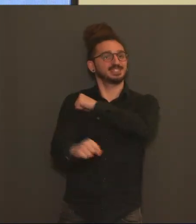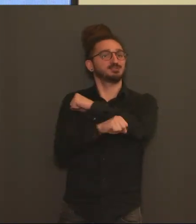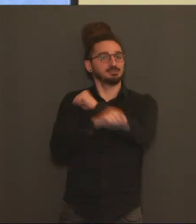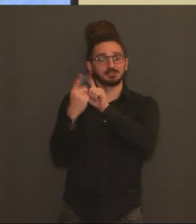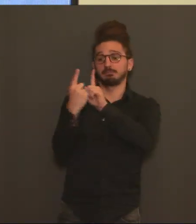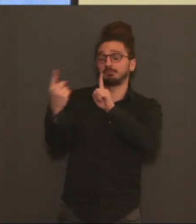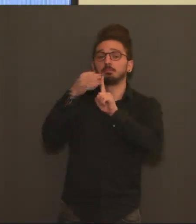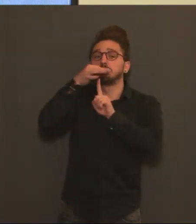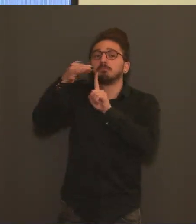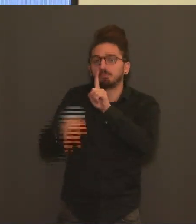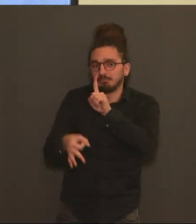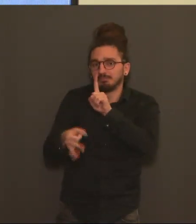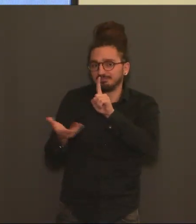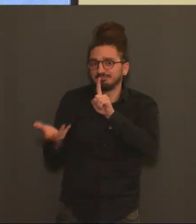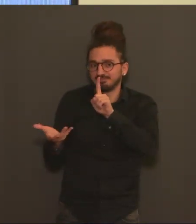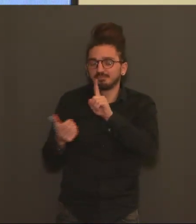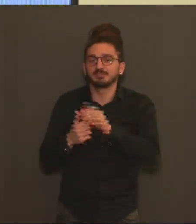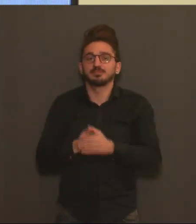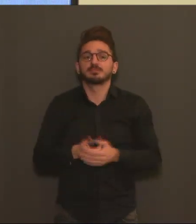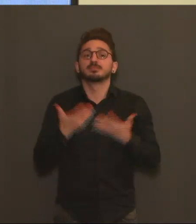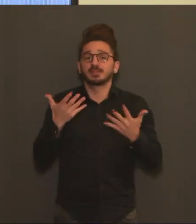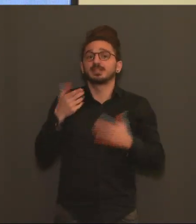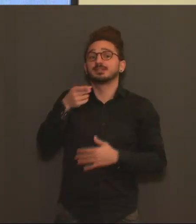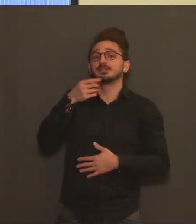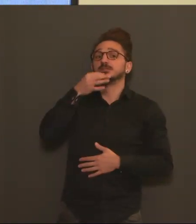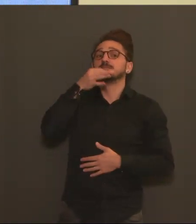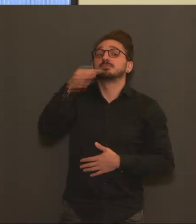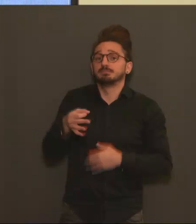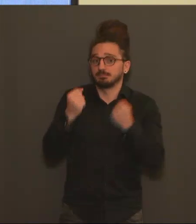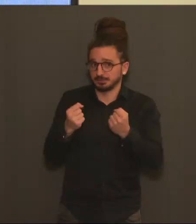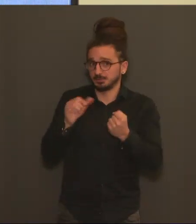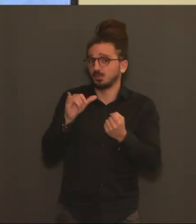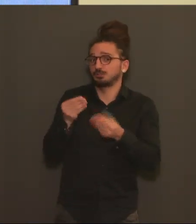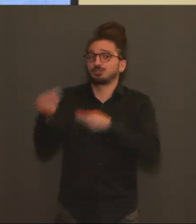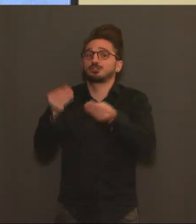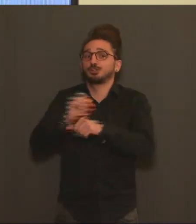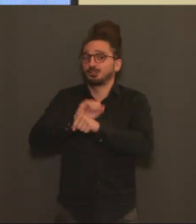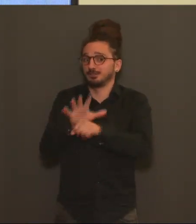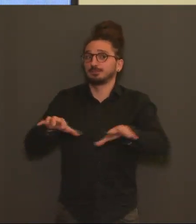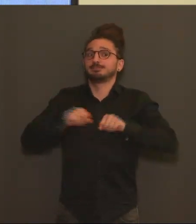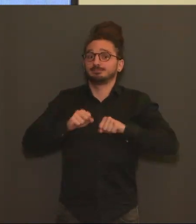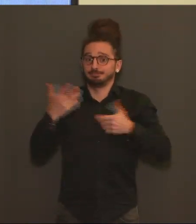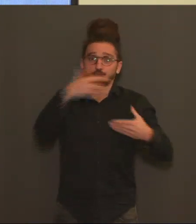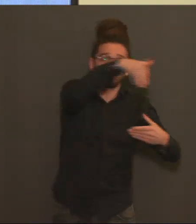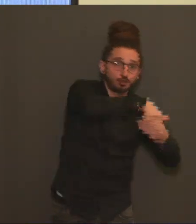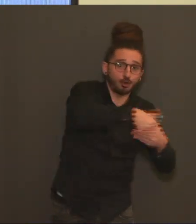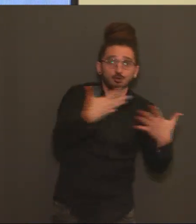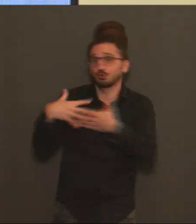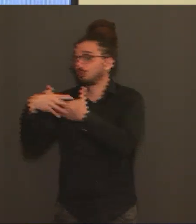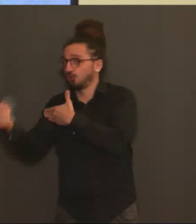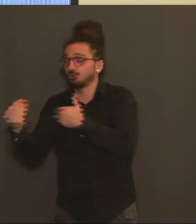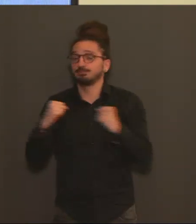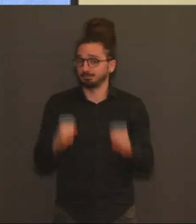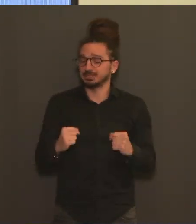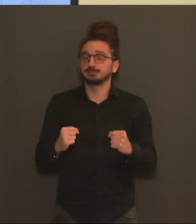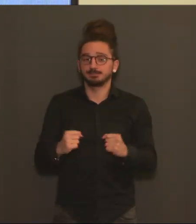et qu'elles le sont aussi bien à l'intérieur qu'à l'extérieur. Par ailleurs, nous émettons de manière variable d'une personne à l'autre,